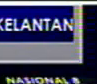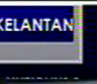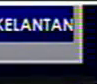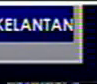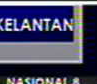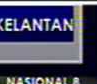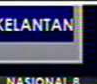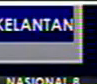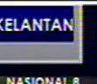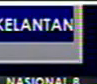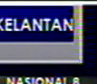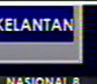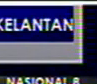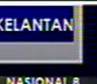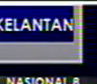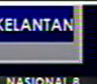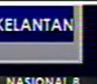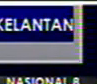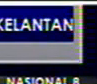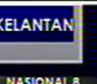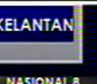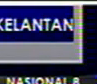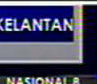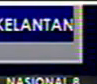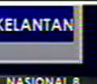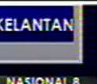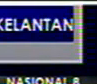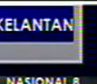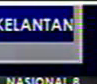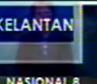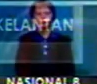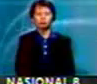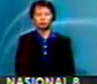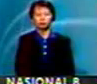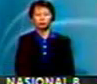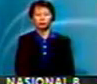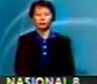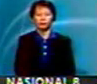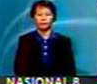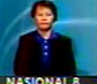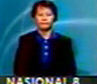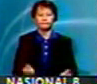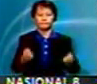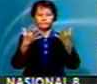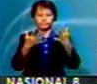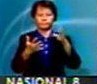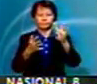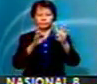Puri. Fatil, Mazalina, silakan. Ya, Atikah di Tumpat, Kelantan. Terima kasih. Sebanyak